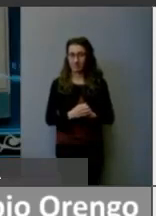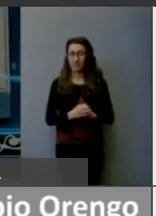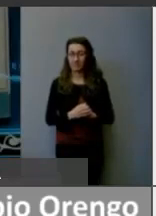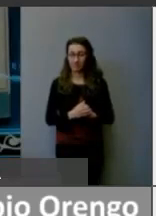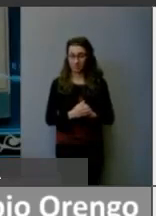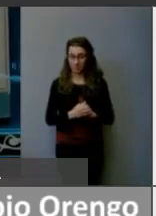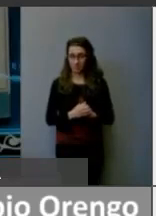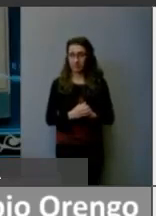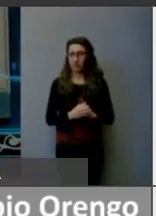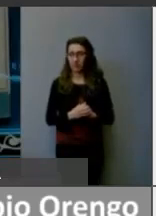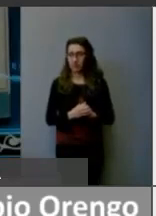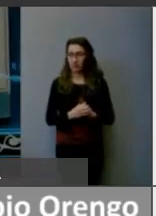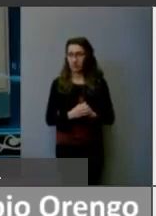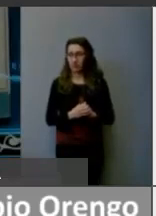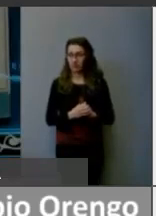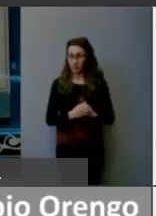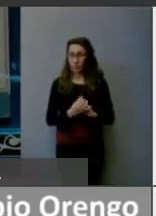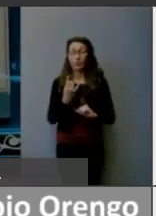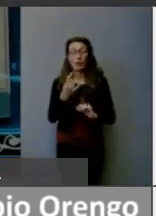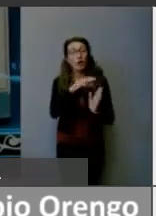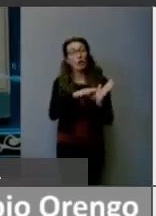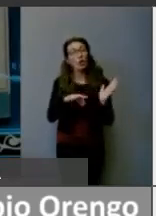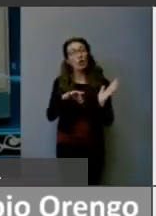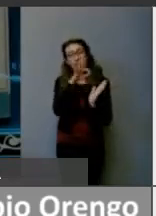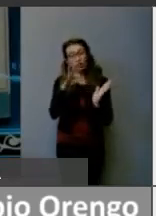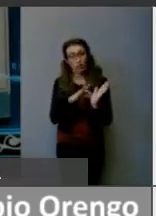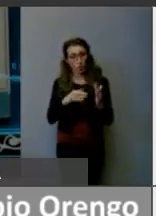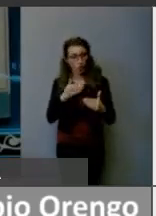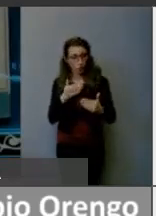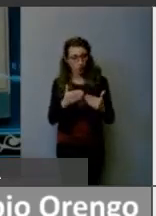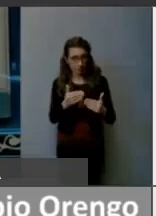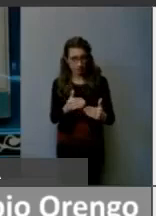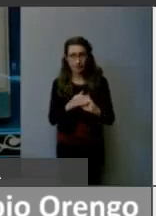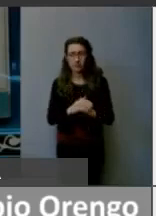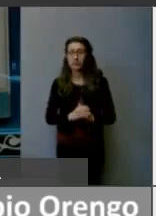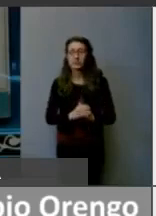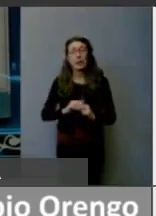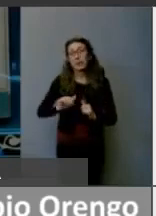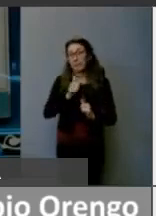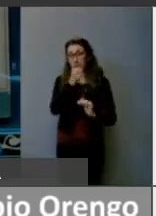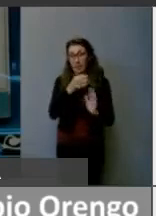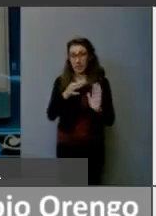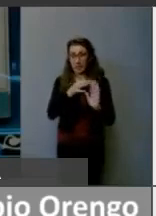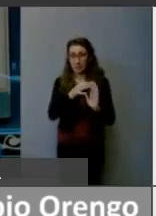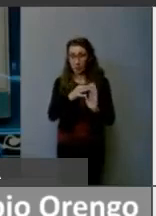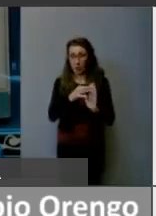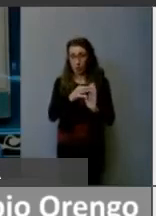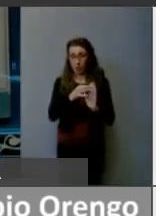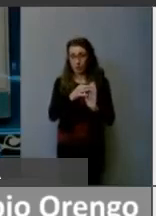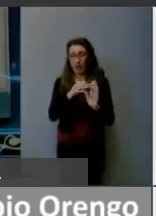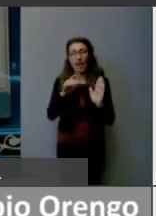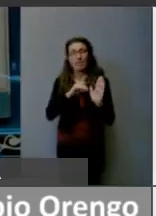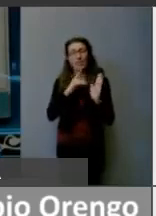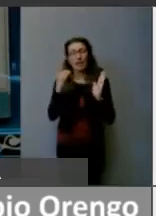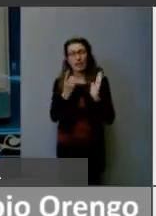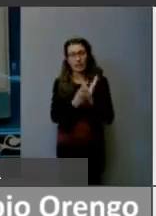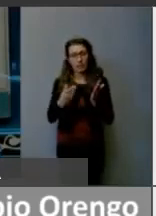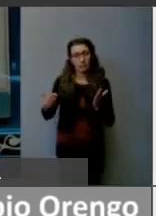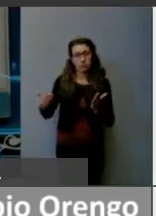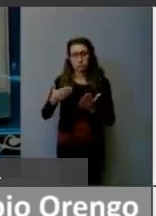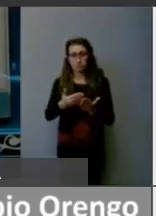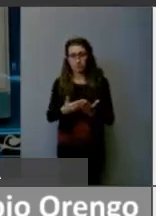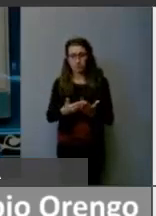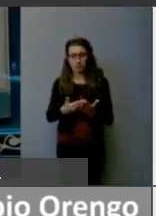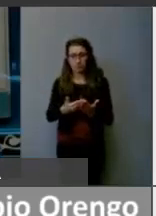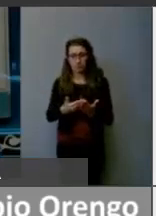Bene, procediamo con l'ordine del giorno. Al primo punto, la delibera proposta giunta al